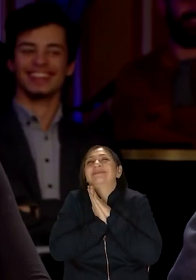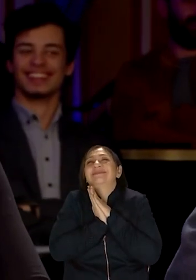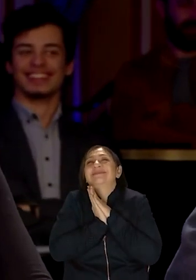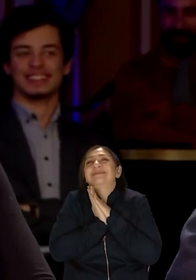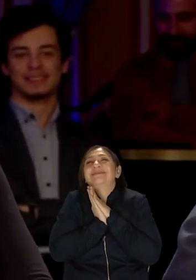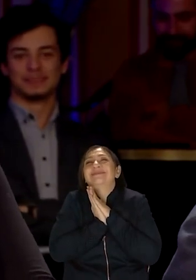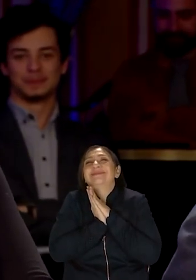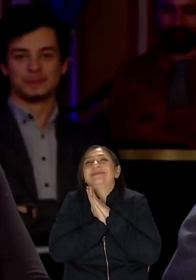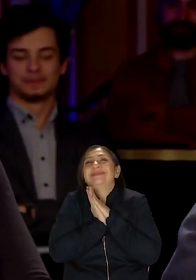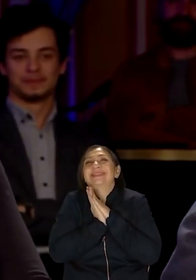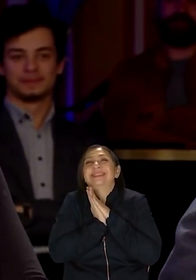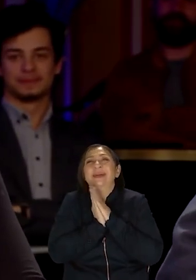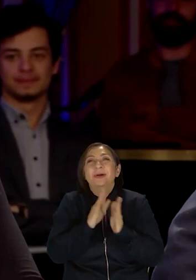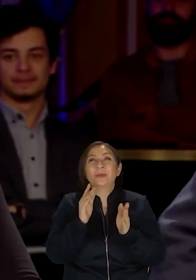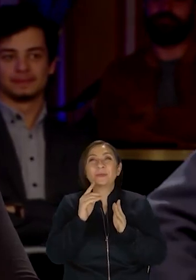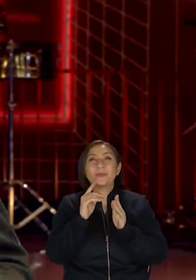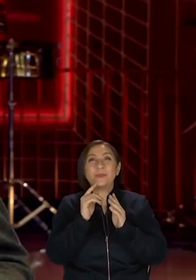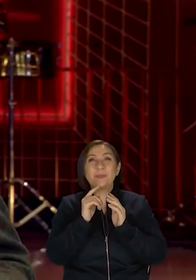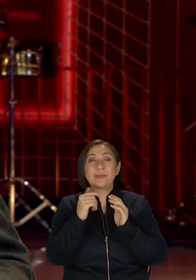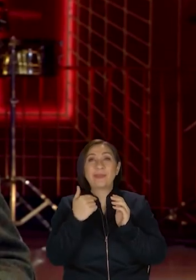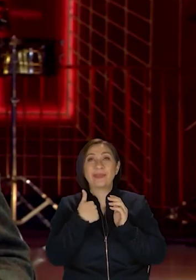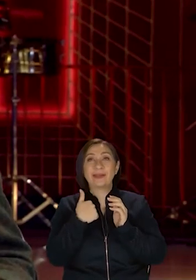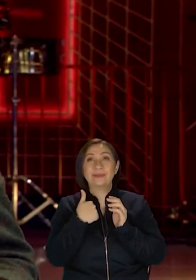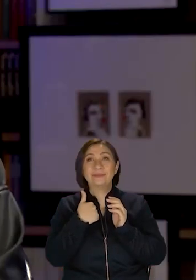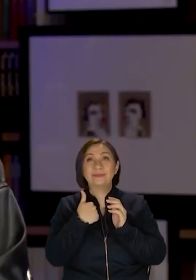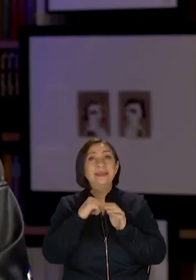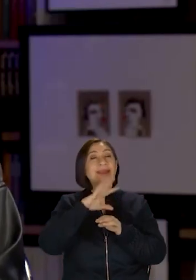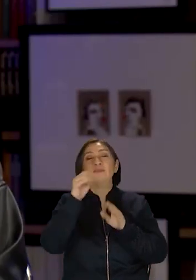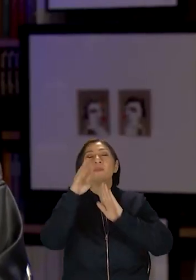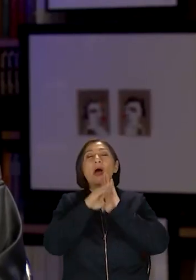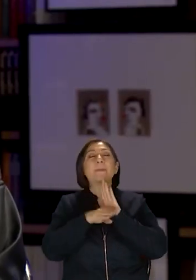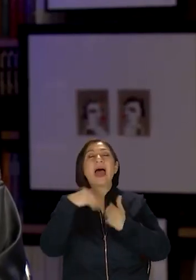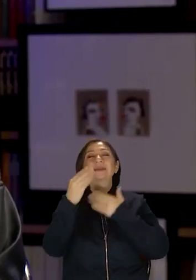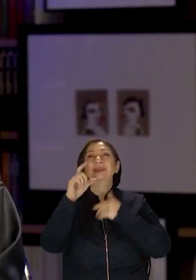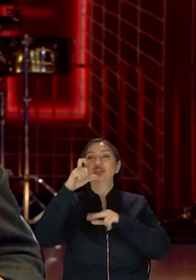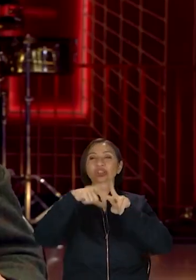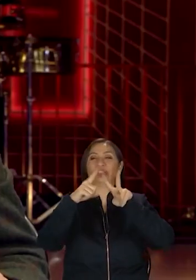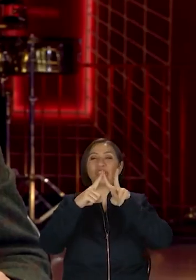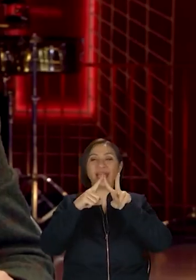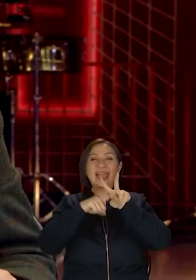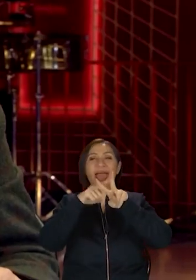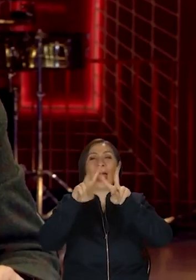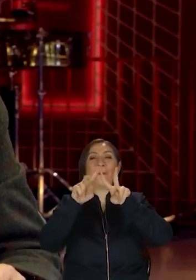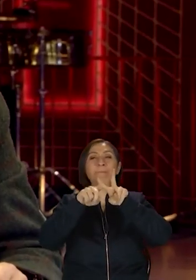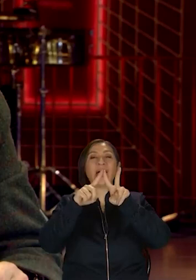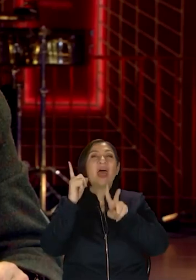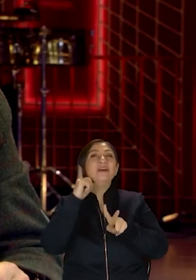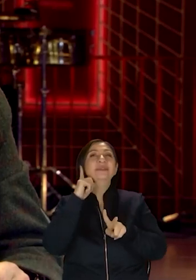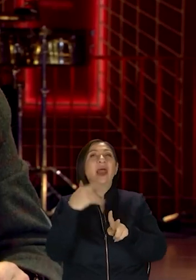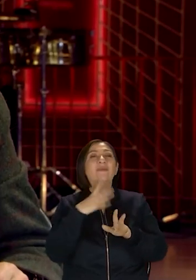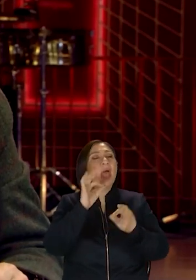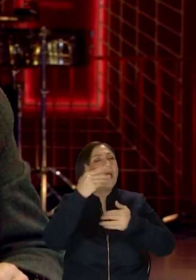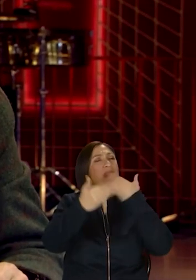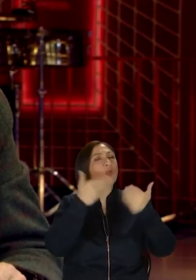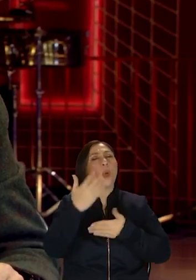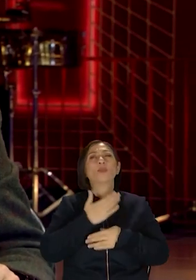bize. Yani bunu sordum ben, ya da benim her programda bahsettiğim bir Can Yaman efsanem var. Evet, doğru. Yani